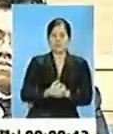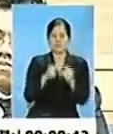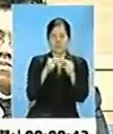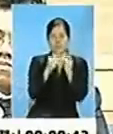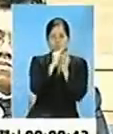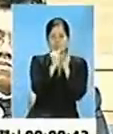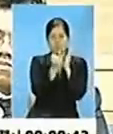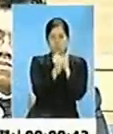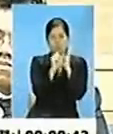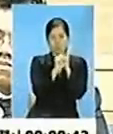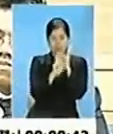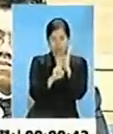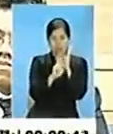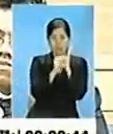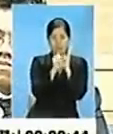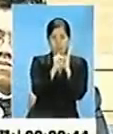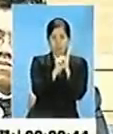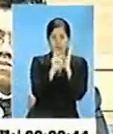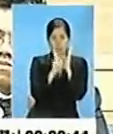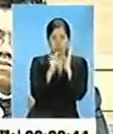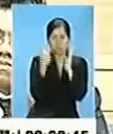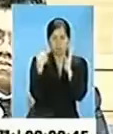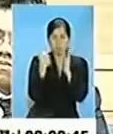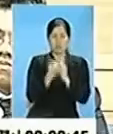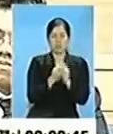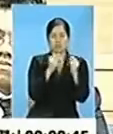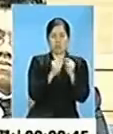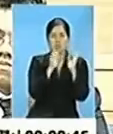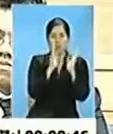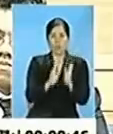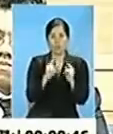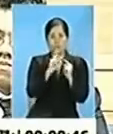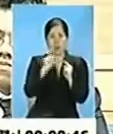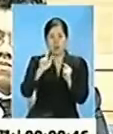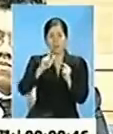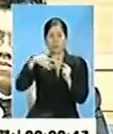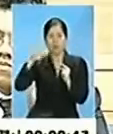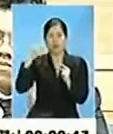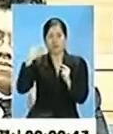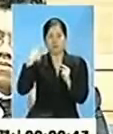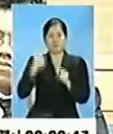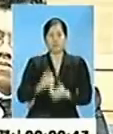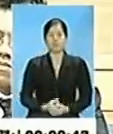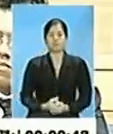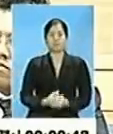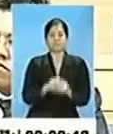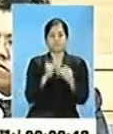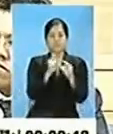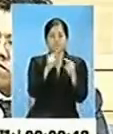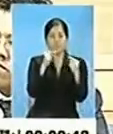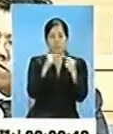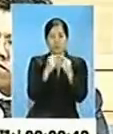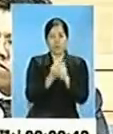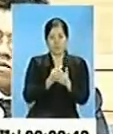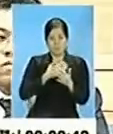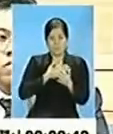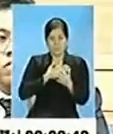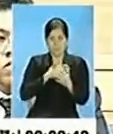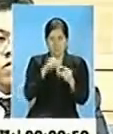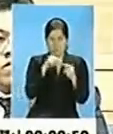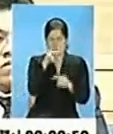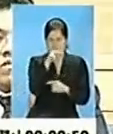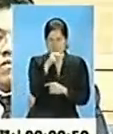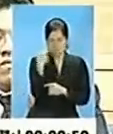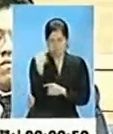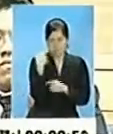เข้าออกเป็นต่างด้าวเนี่ยกว่าล้านคนนะฮะต่อปีสายชาวลาวผมเนี่ยส่งเข้าไปแล้ว